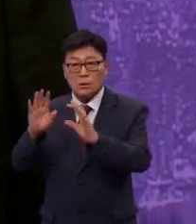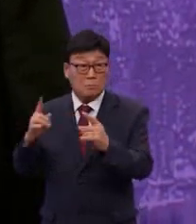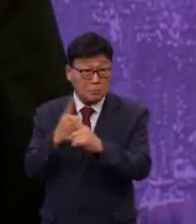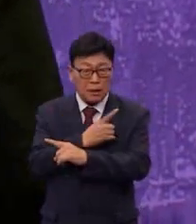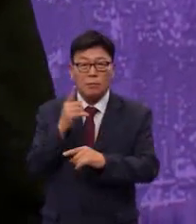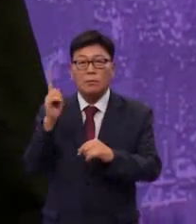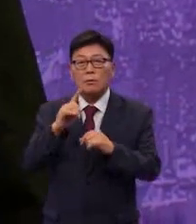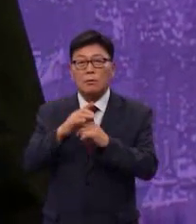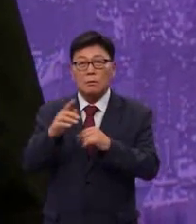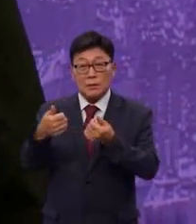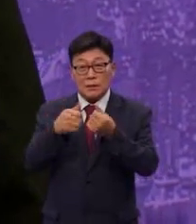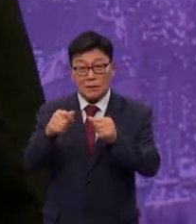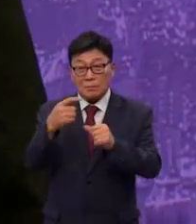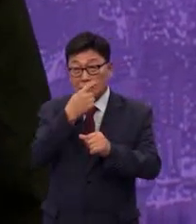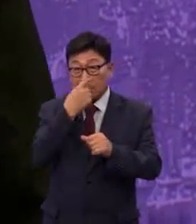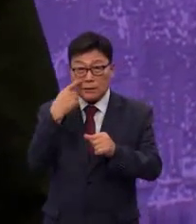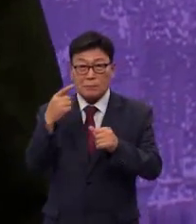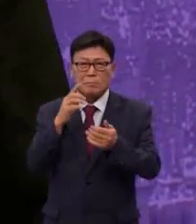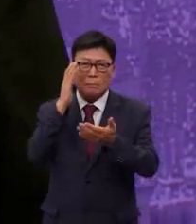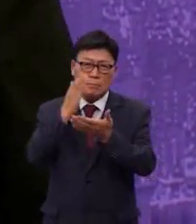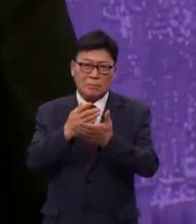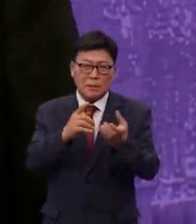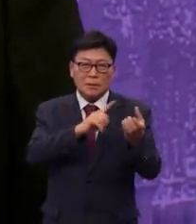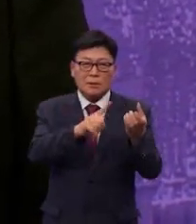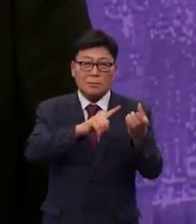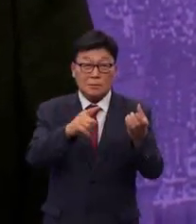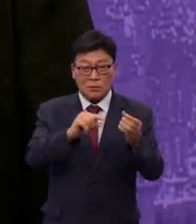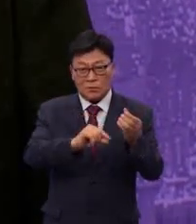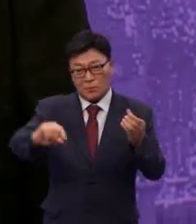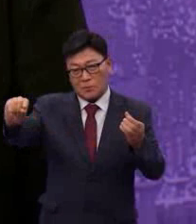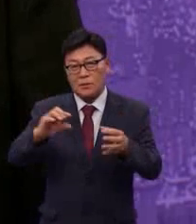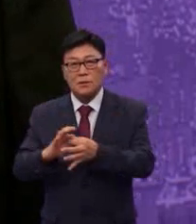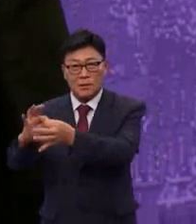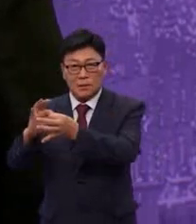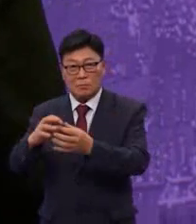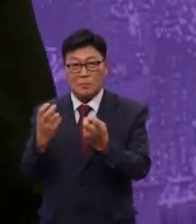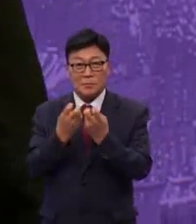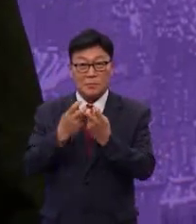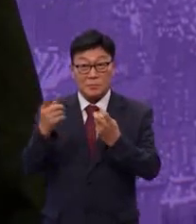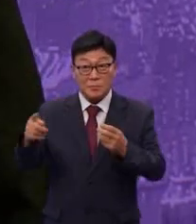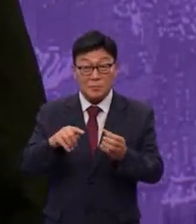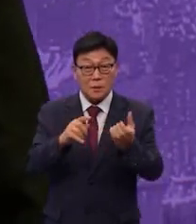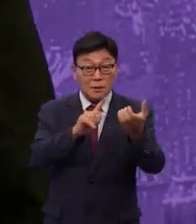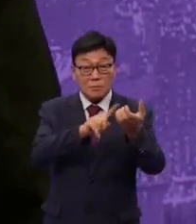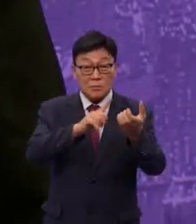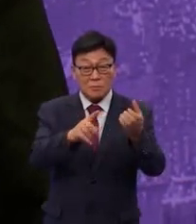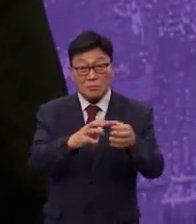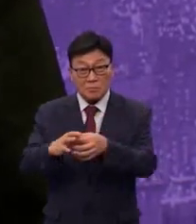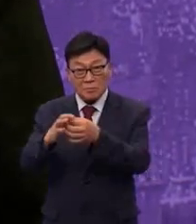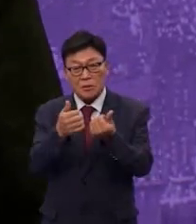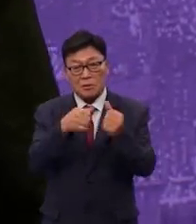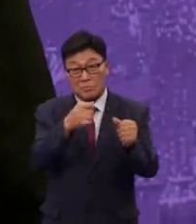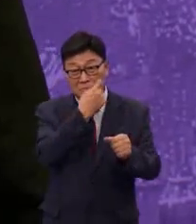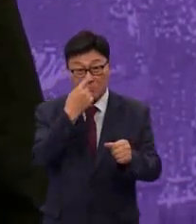방안에서는 지문 인식기 대신 스마트폰을 유선으로 연결하는 방법입니다. 이 같은 경우 스마트폰을 활용해 지문 인식을